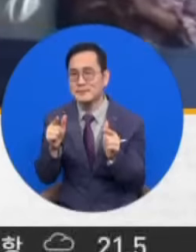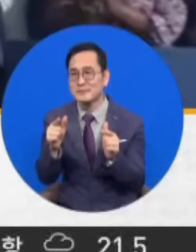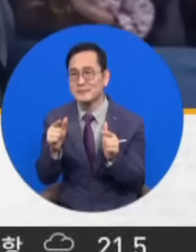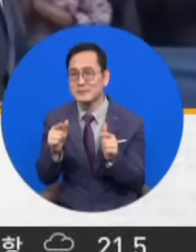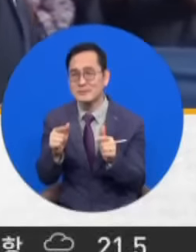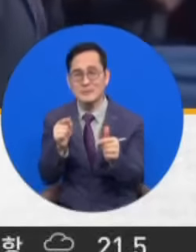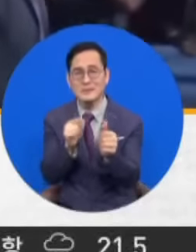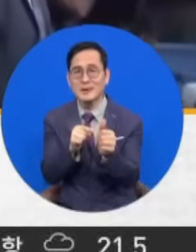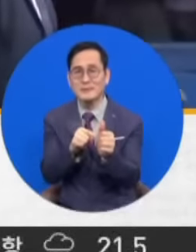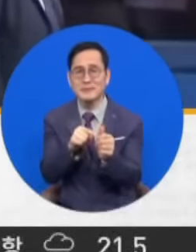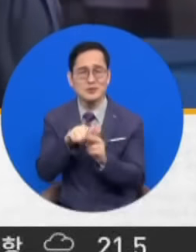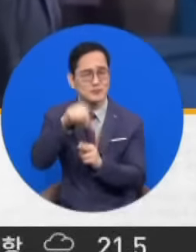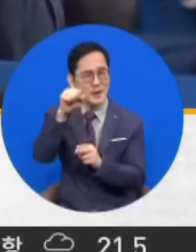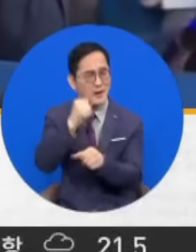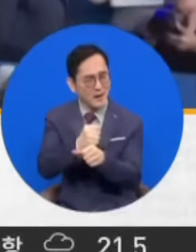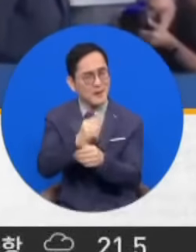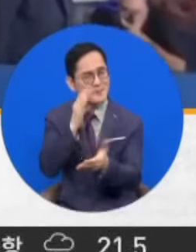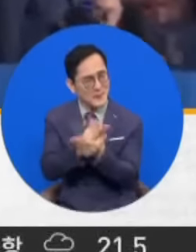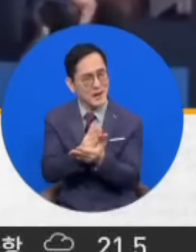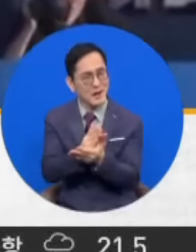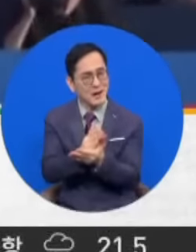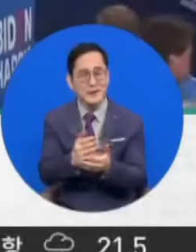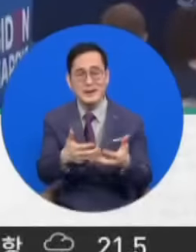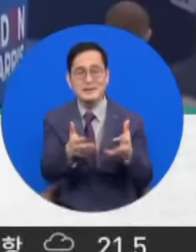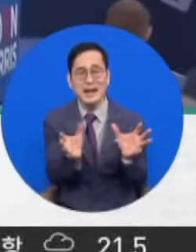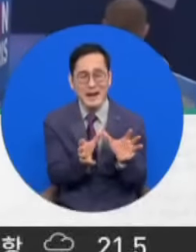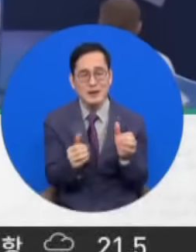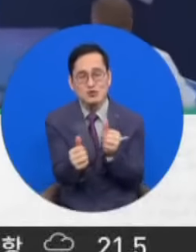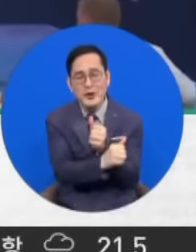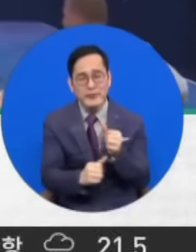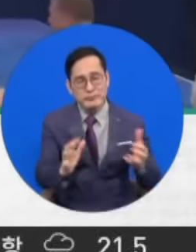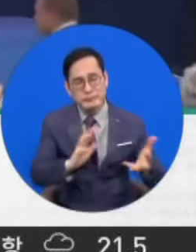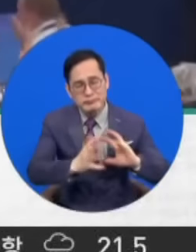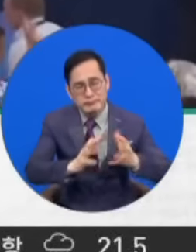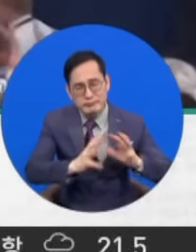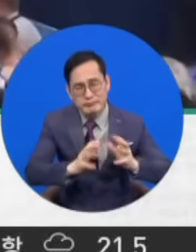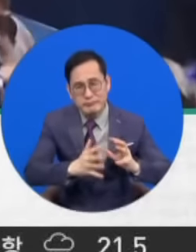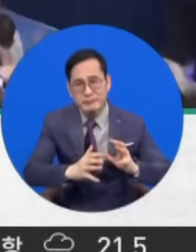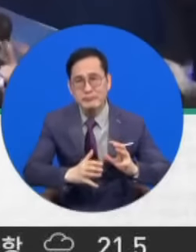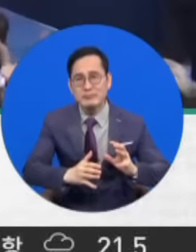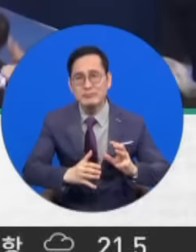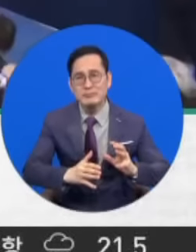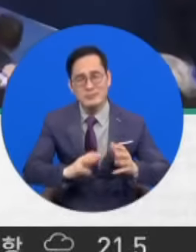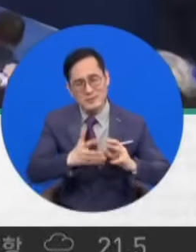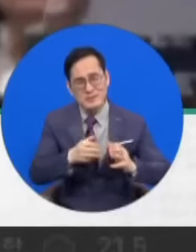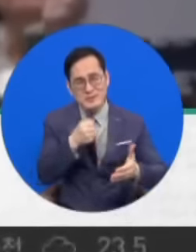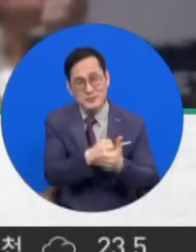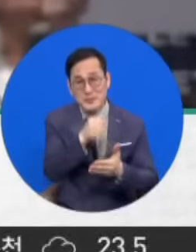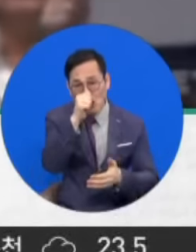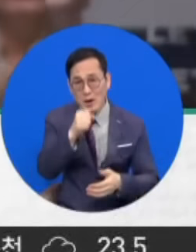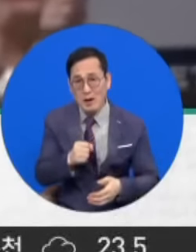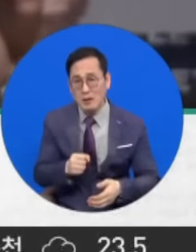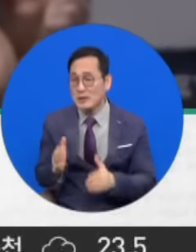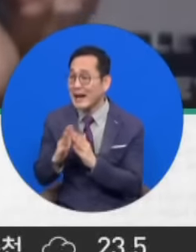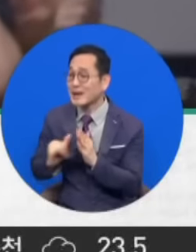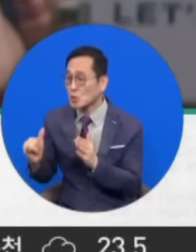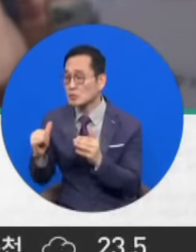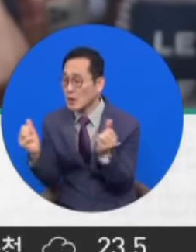되냐 멈춰야 되냐를 한다면 최소한 뭐 당내 중진회의라든지 뭐 지도부회의라든지 이런 데서 결정한다면 좀 납득이 될 것